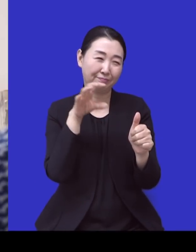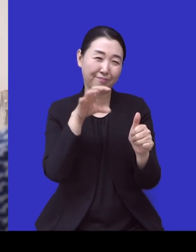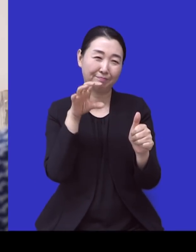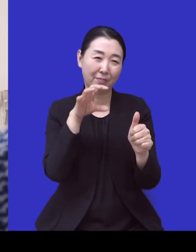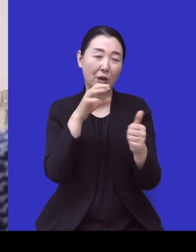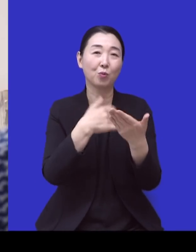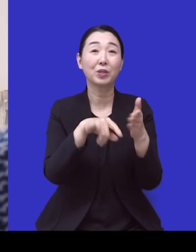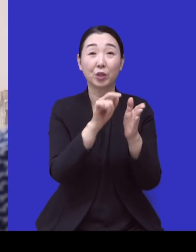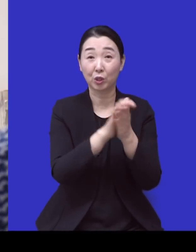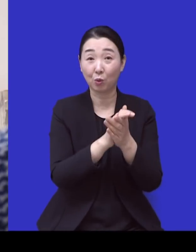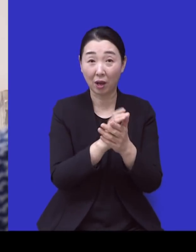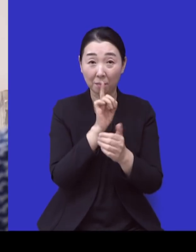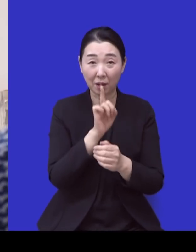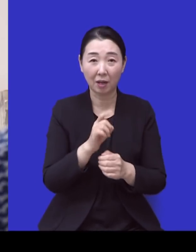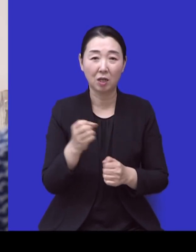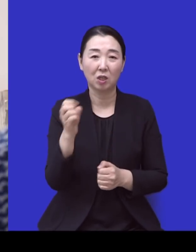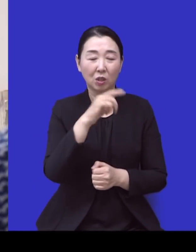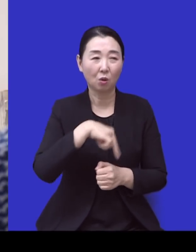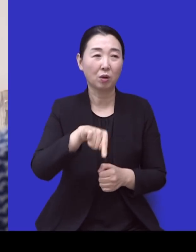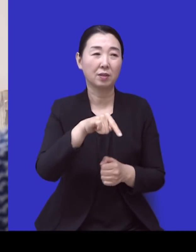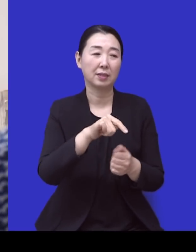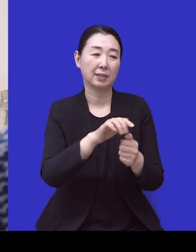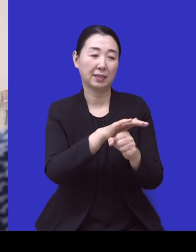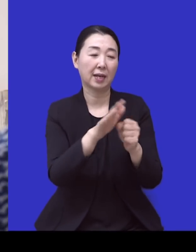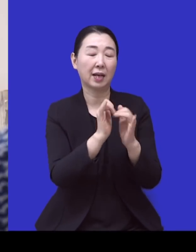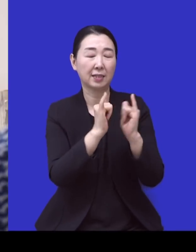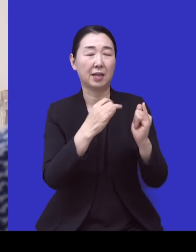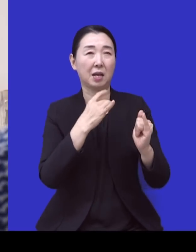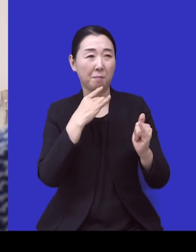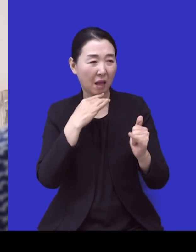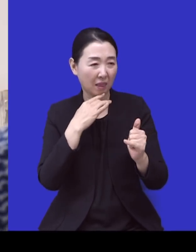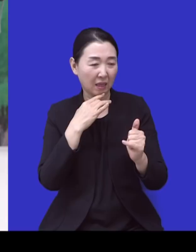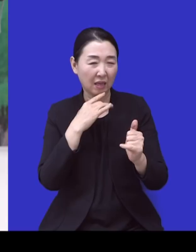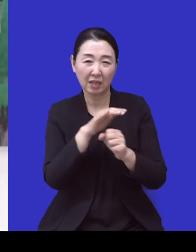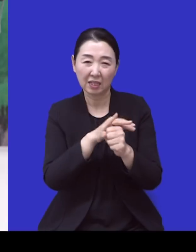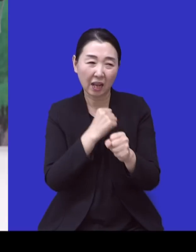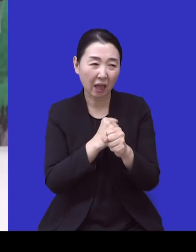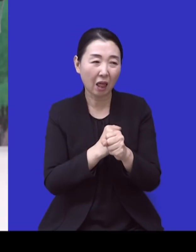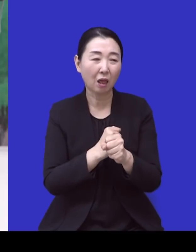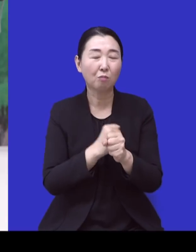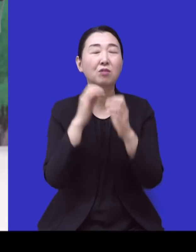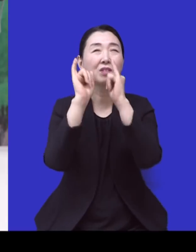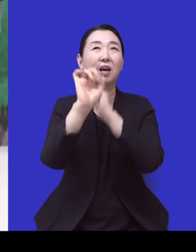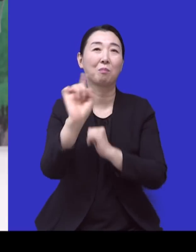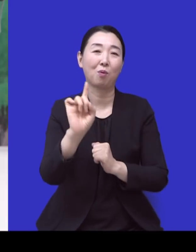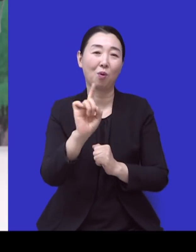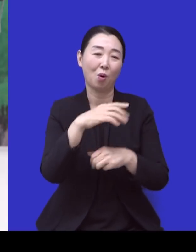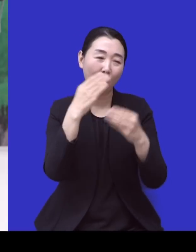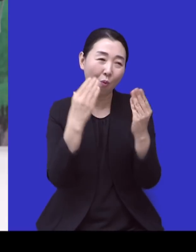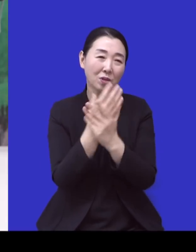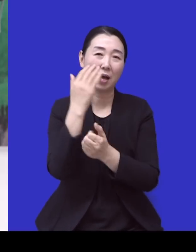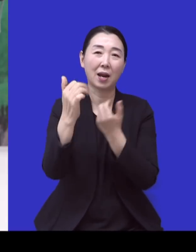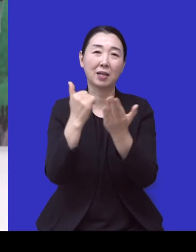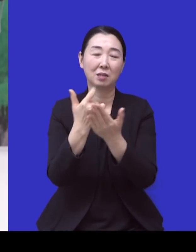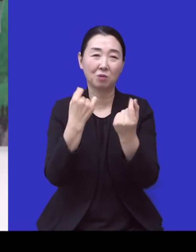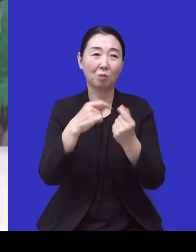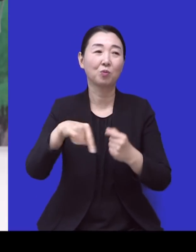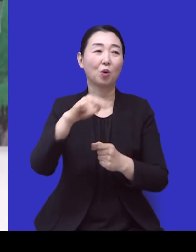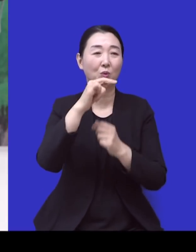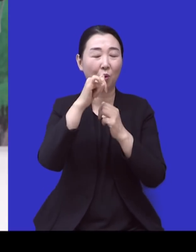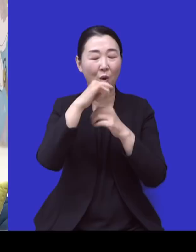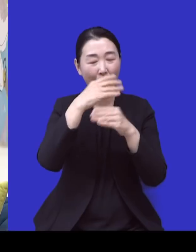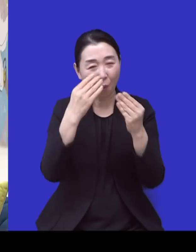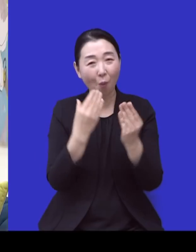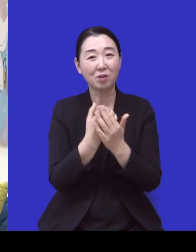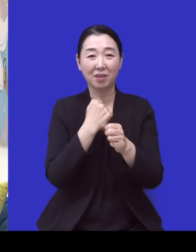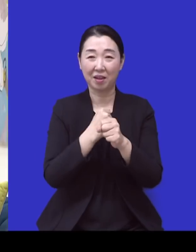위해 기도하라고 너희를 사랑하는 자만 사랑하면 그게 무슨 상이 있냐. 온전하신 하나님처럼 너희도 온전해라 라고